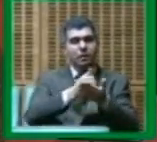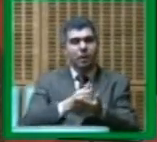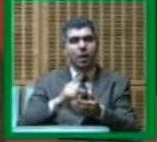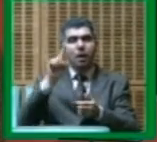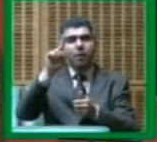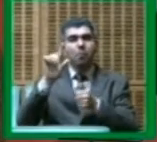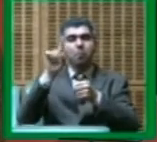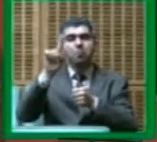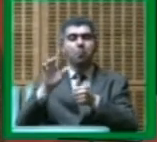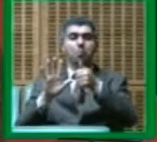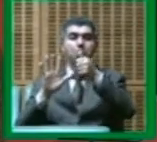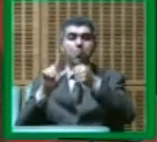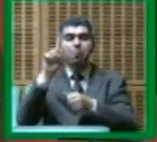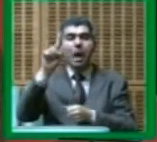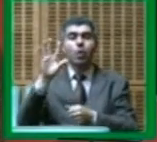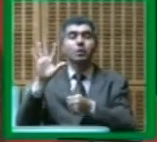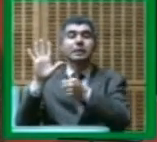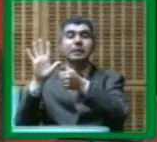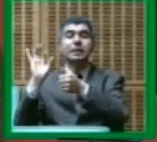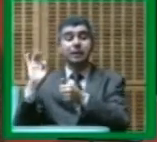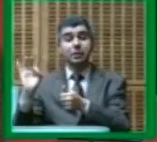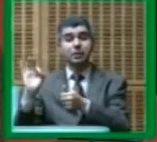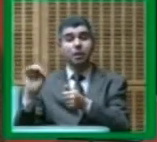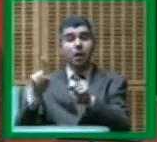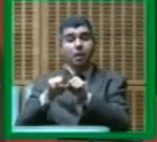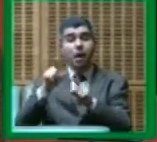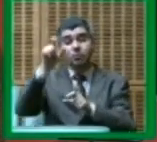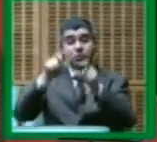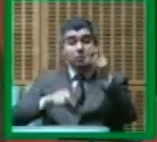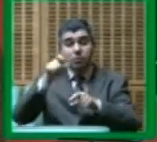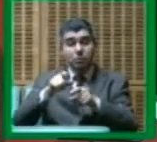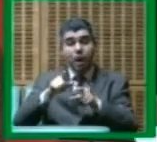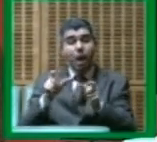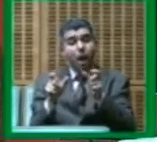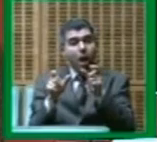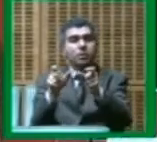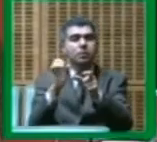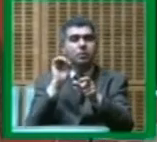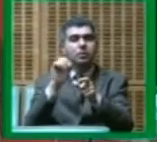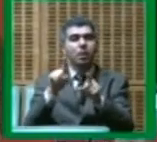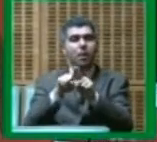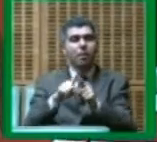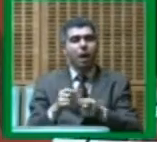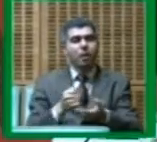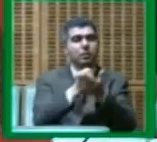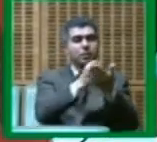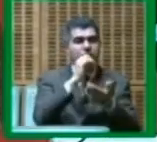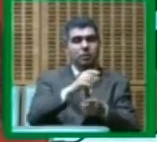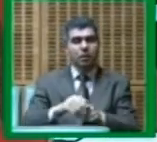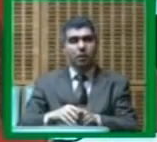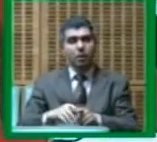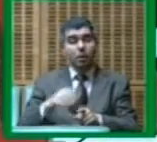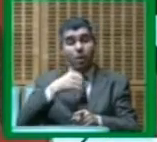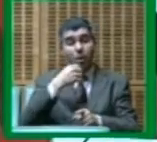160 للان مركزيا ومحليا مقابلين الا هذه الاشكالات باش يمكن لنا نقوموا بالدور ديالنا والواجب ديالنا فيما يتعلق بهذا الموضوع. لكن بغي نقول